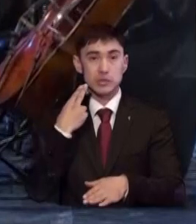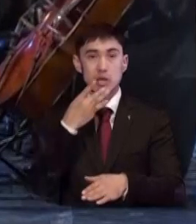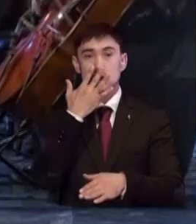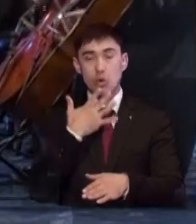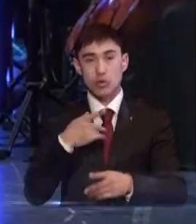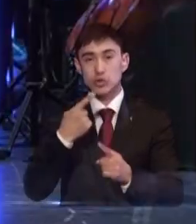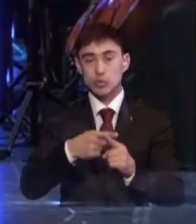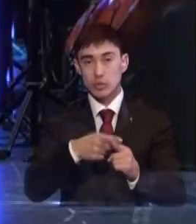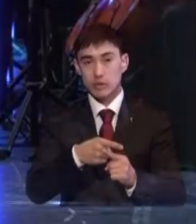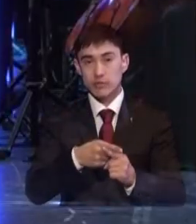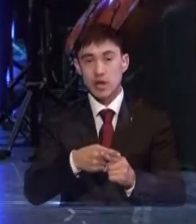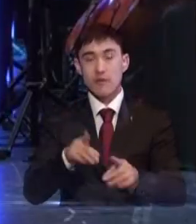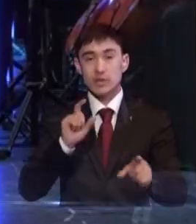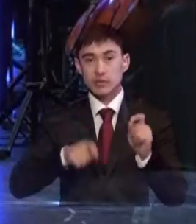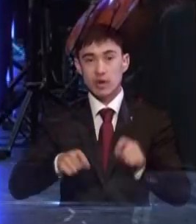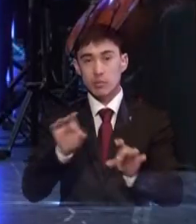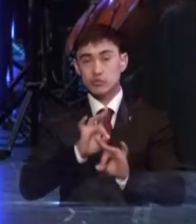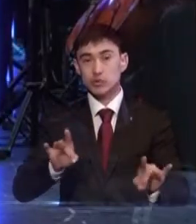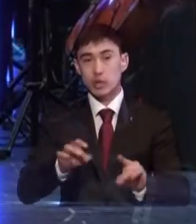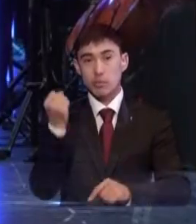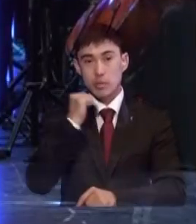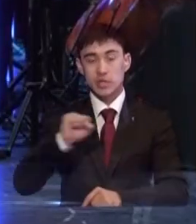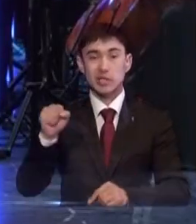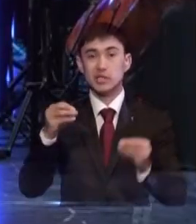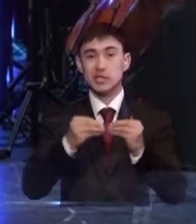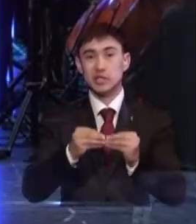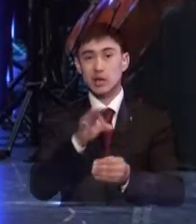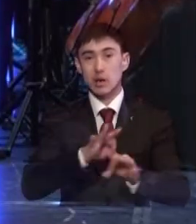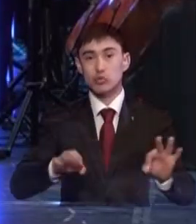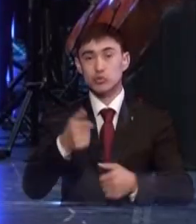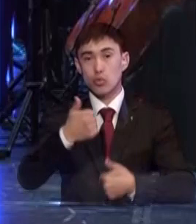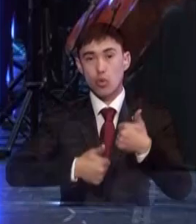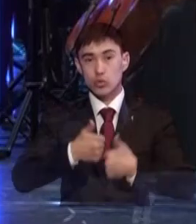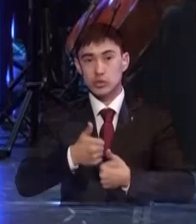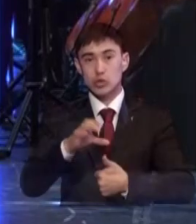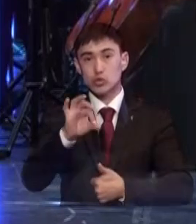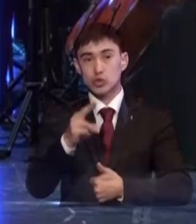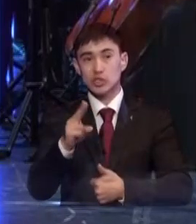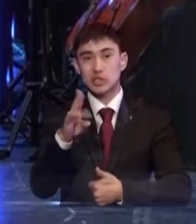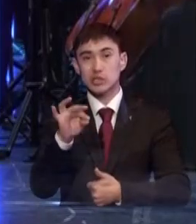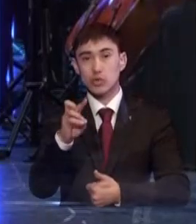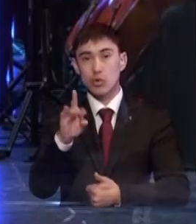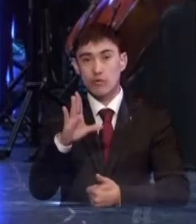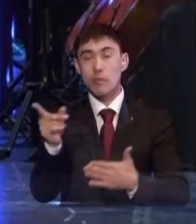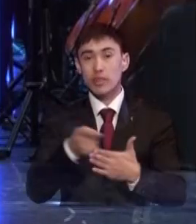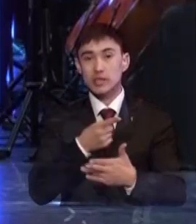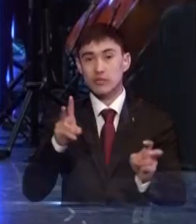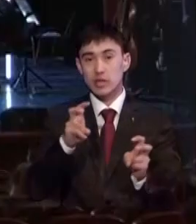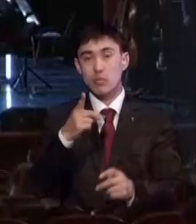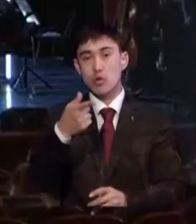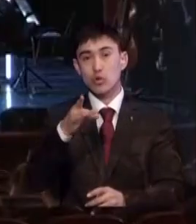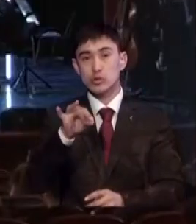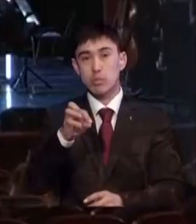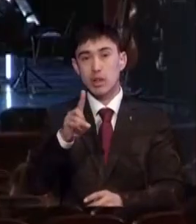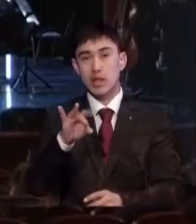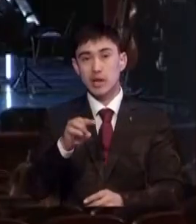инструментов. На фестивале прозвучало сочинение победителя 10-го композиторского конкурса в Сочи Дениса Хорова под названием «Грёзы» для